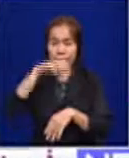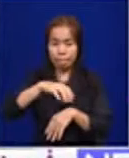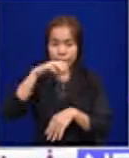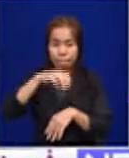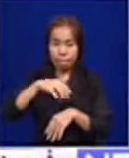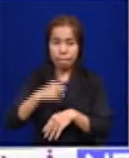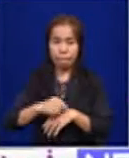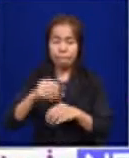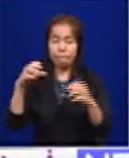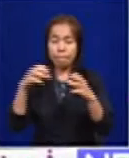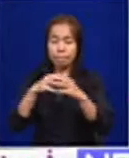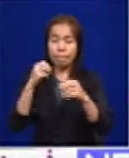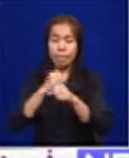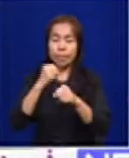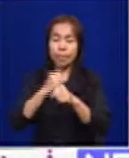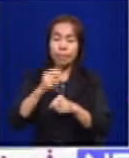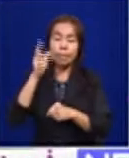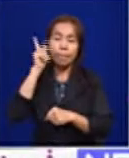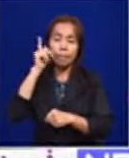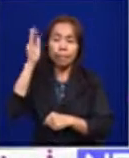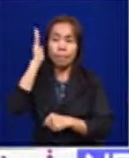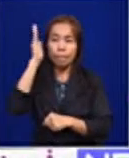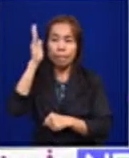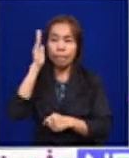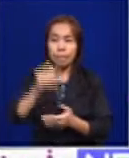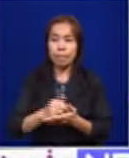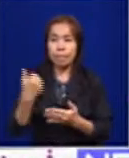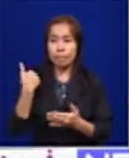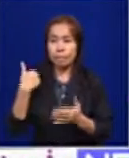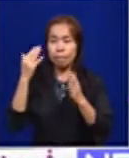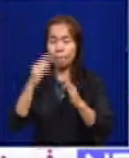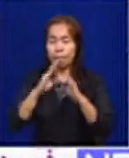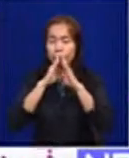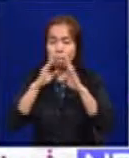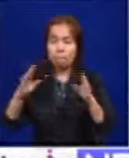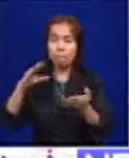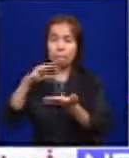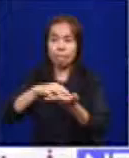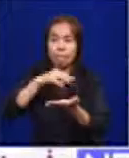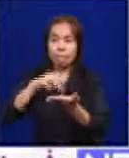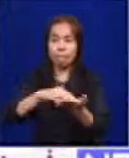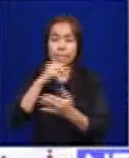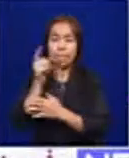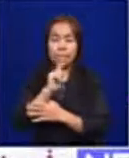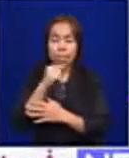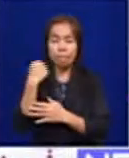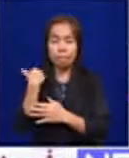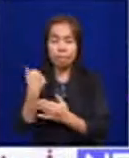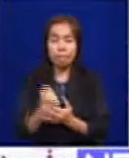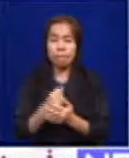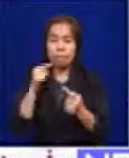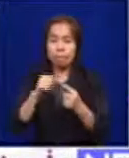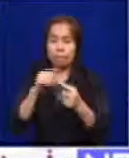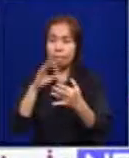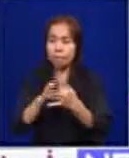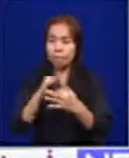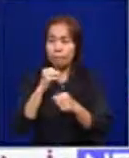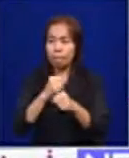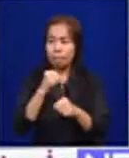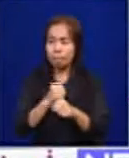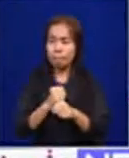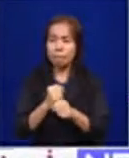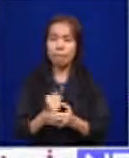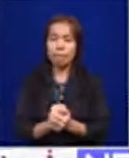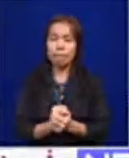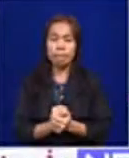นตรีเปิดเผยนะคะว่ารายงานล่าสุดจากกองทุนยุติธรรมซึ่งเป็นกองทุนเพื่อสนับสนุนค่าใช้จ่ายให้ประชาชนสามารถเข้าถึงก